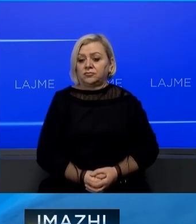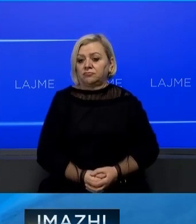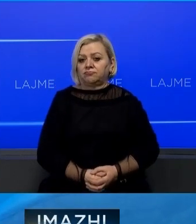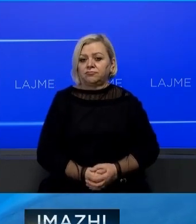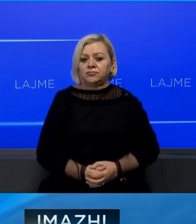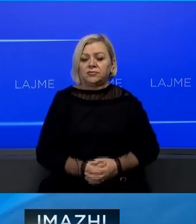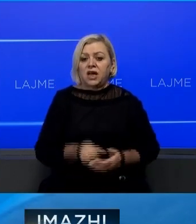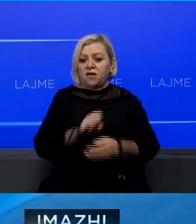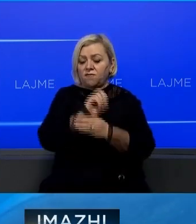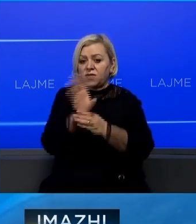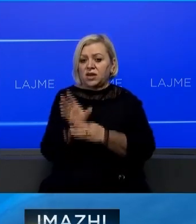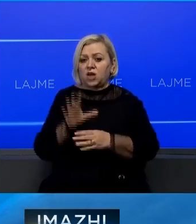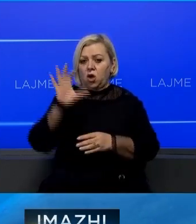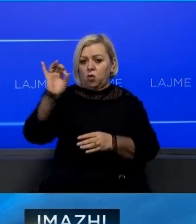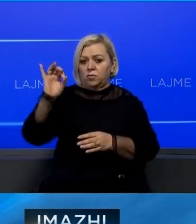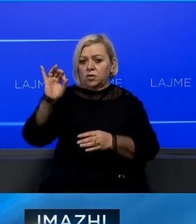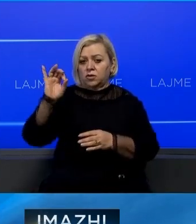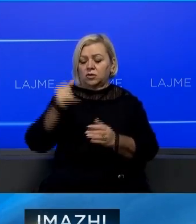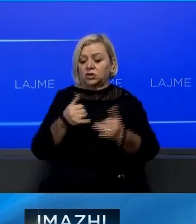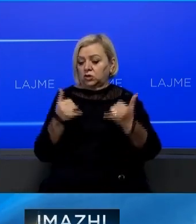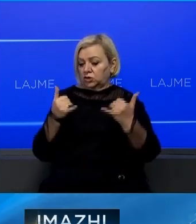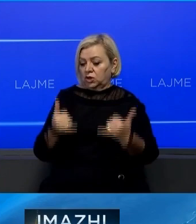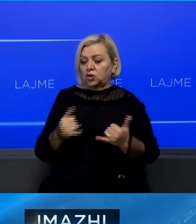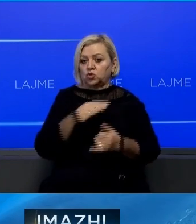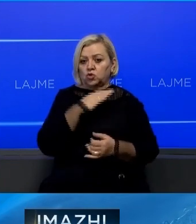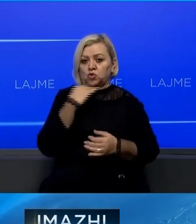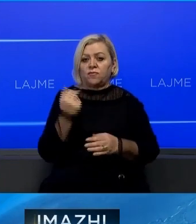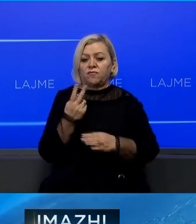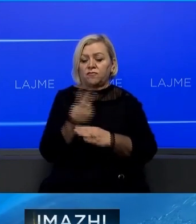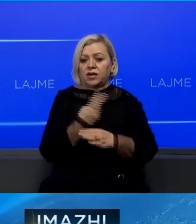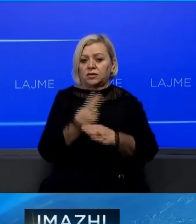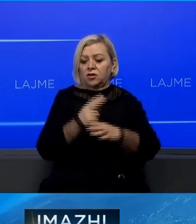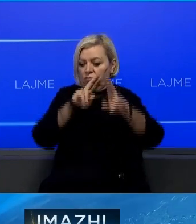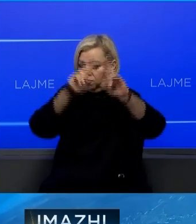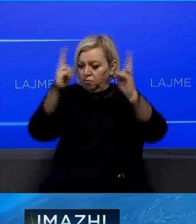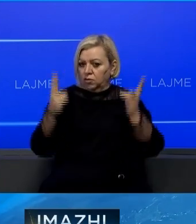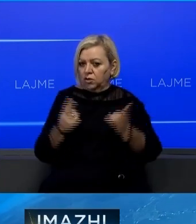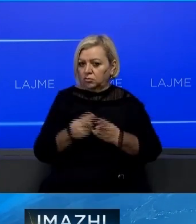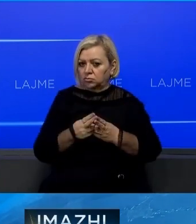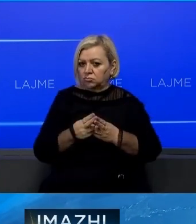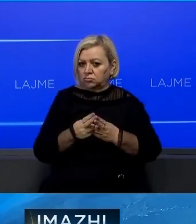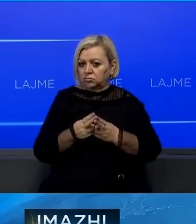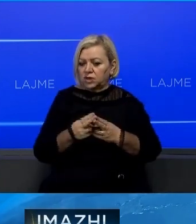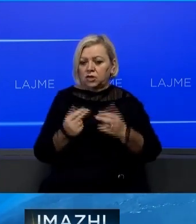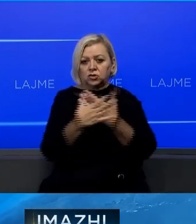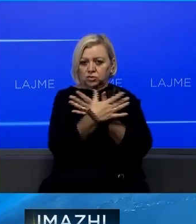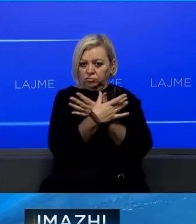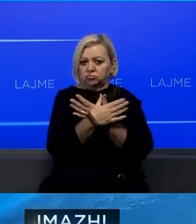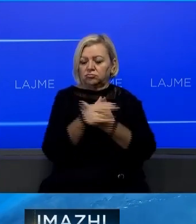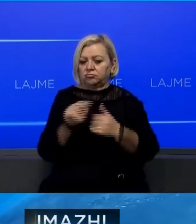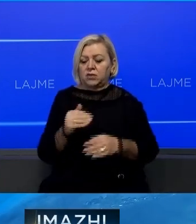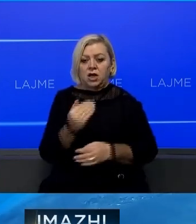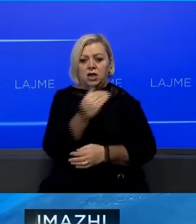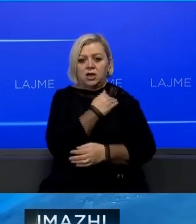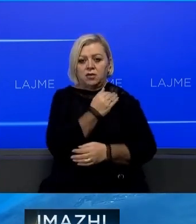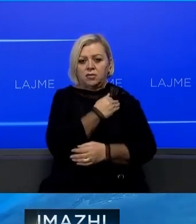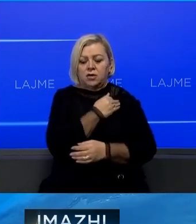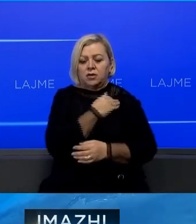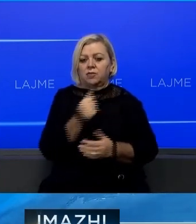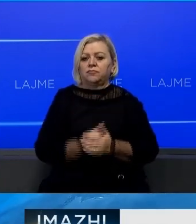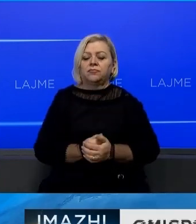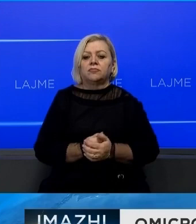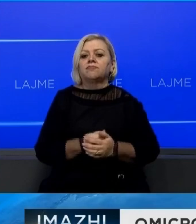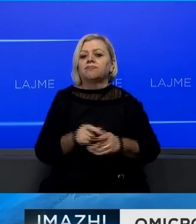Varianti Omikron i identifikuar tashmë në shumë vende të botës ka mbritur edhe në Shqipëri. Lajmin e ka konfirmuar